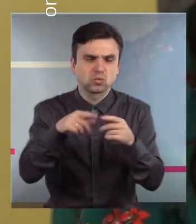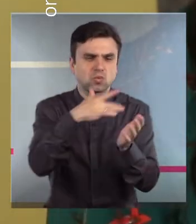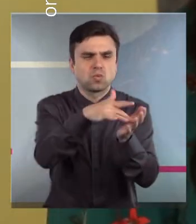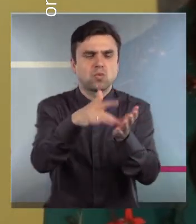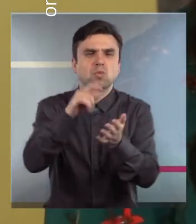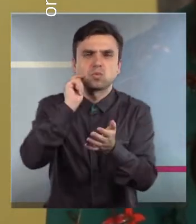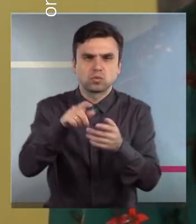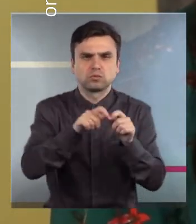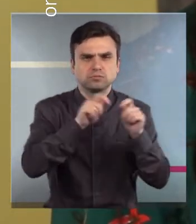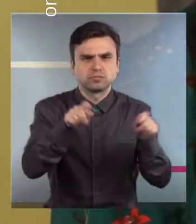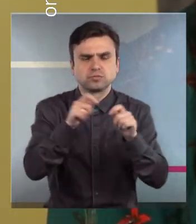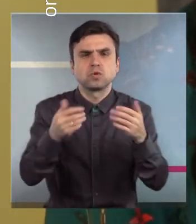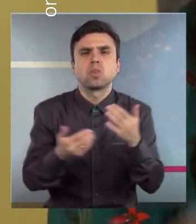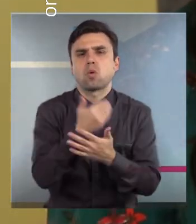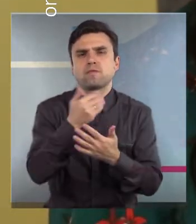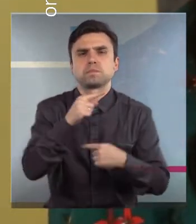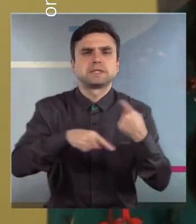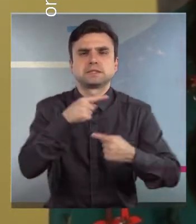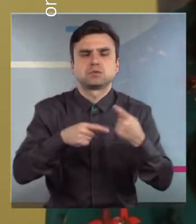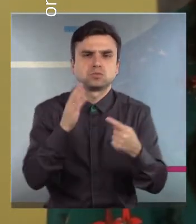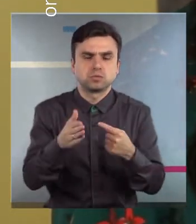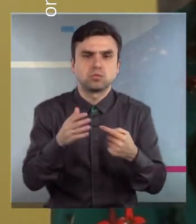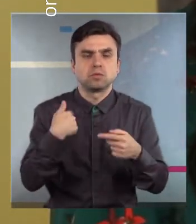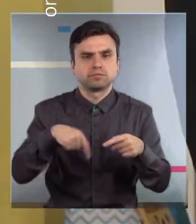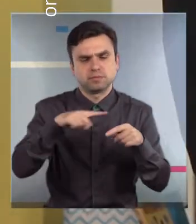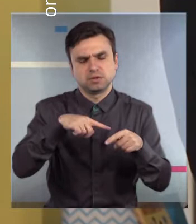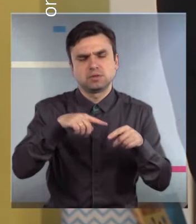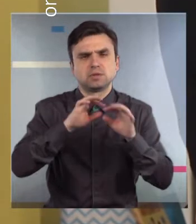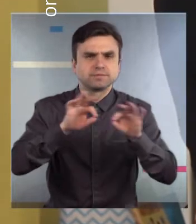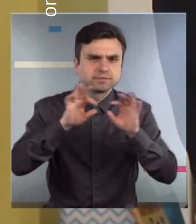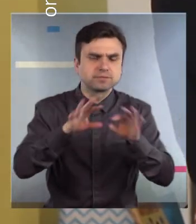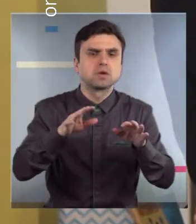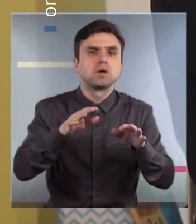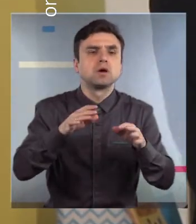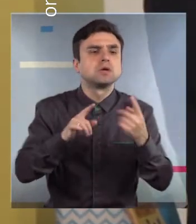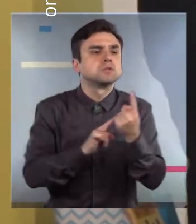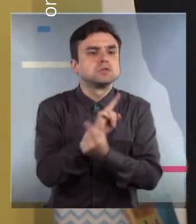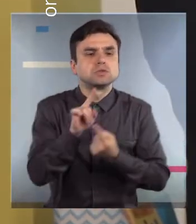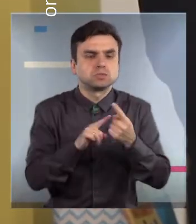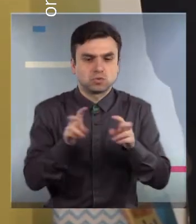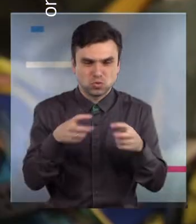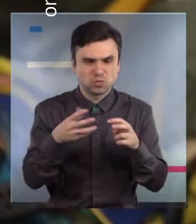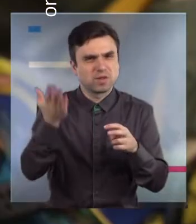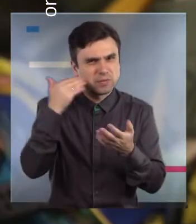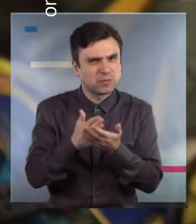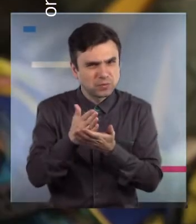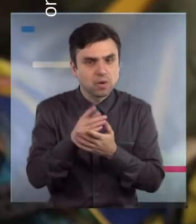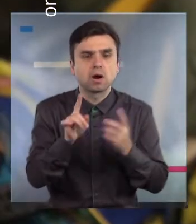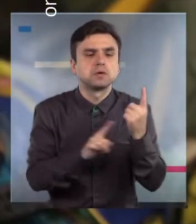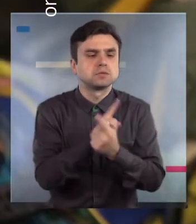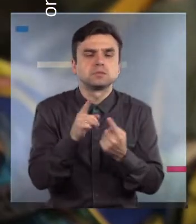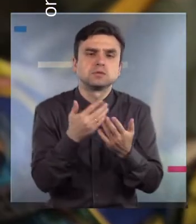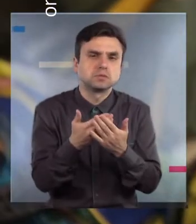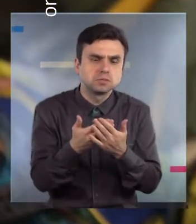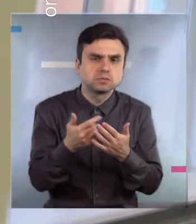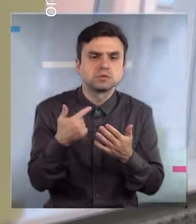зміниться наша команда, наш підход к обученню і в цілому, які у нас основні цілі. Якщо ви викладач інформатики чи IT-спеціаліст, який хоче